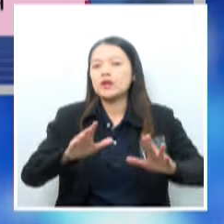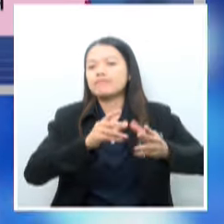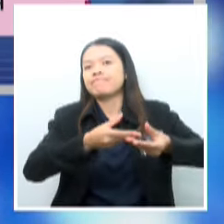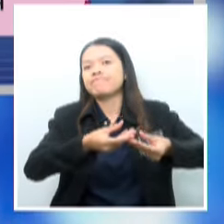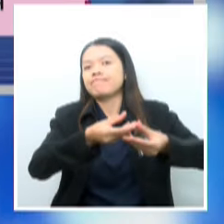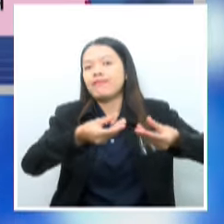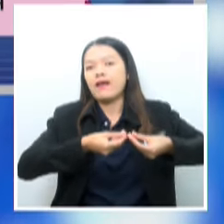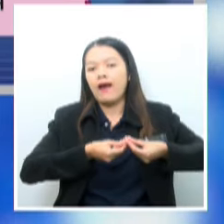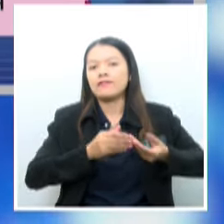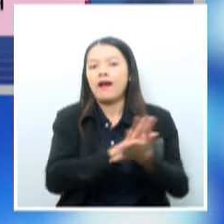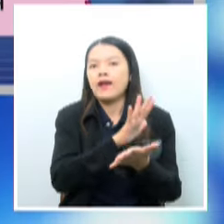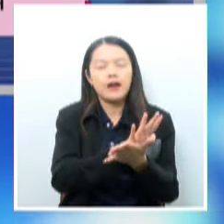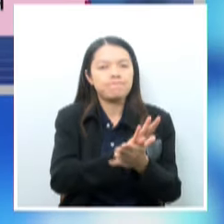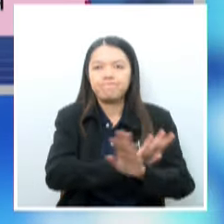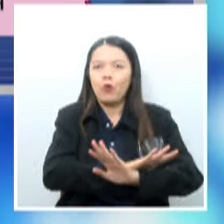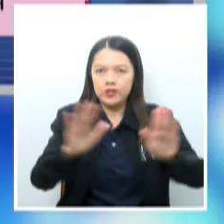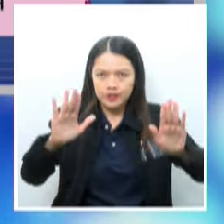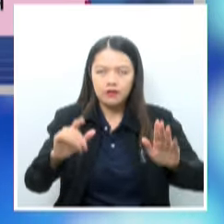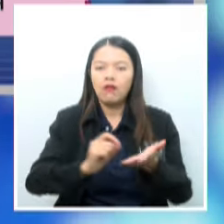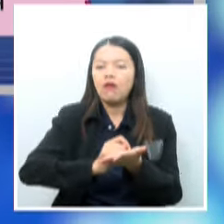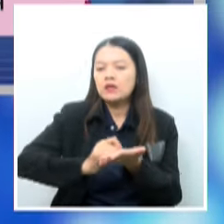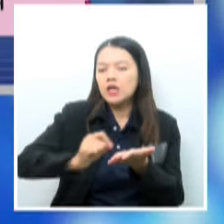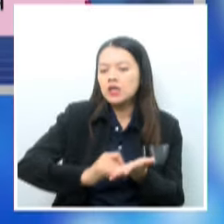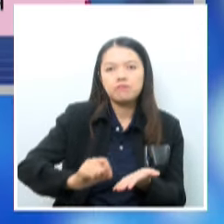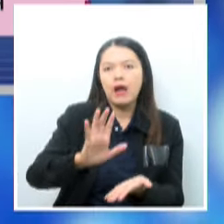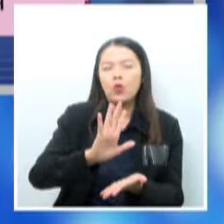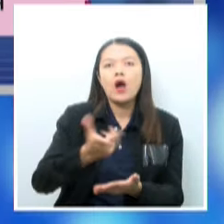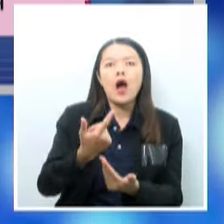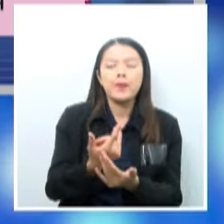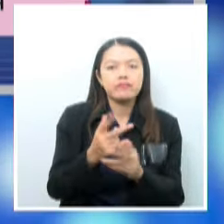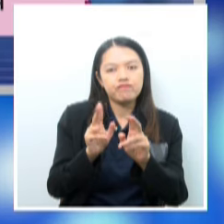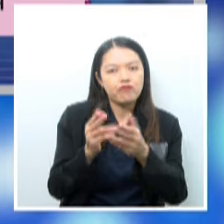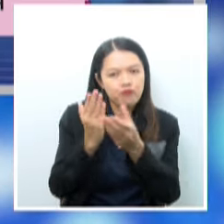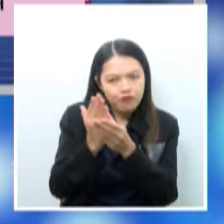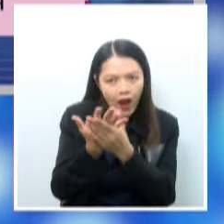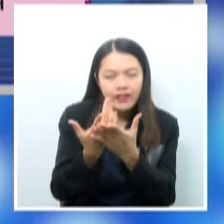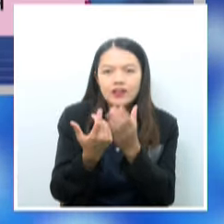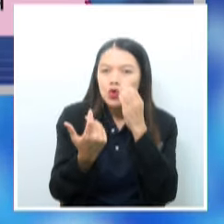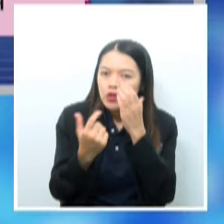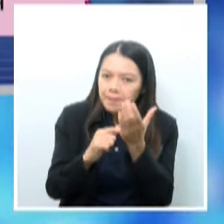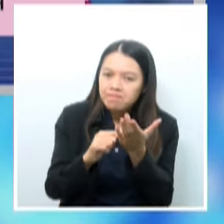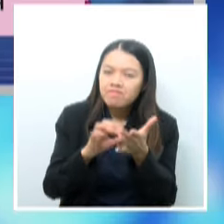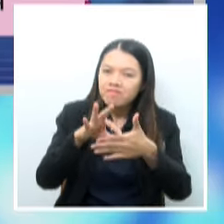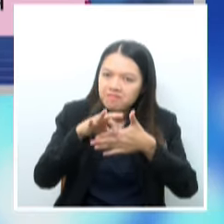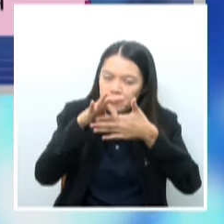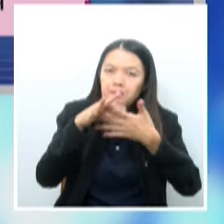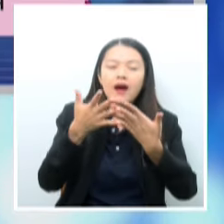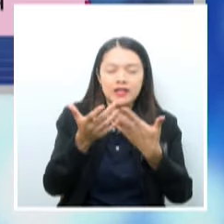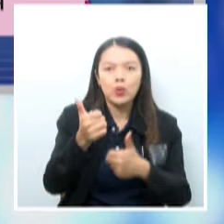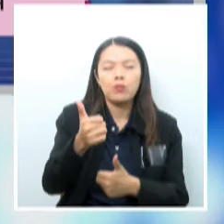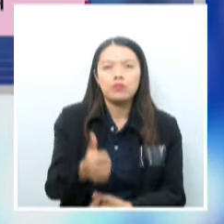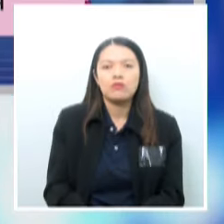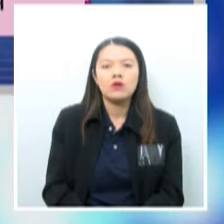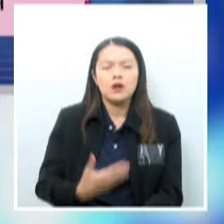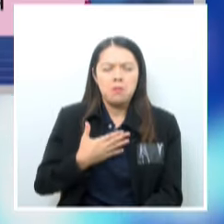ะครับในรูปแบบกระดาษการเขียนระแบบกระดาษมาเป็นระบบออนไลน์นะครับสำนักงานเขตของเราเนี่ยสามารถที่จะผมเค